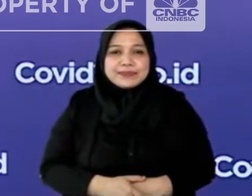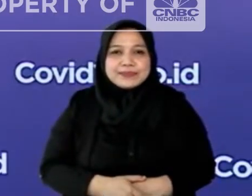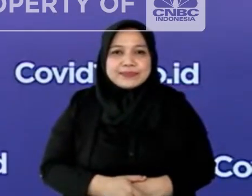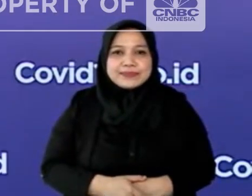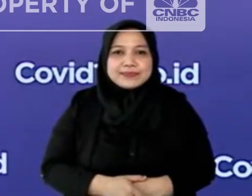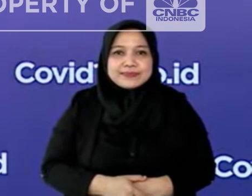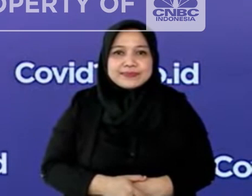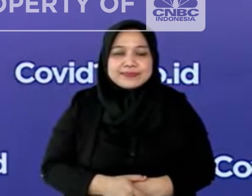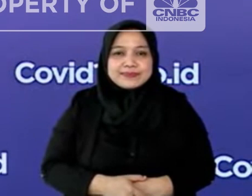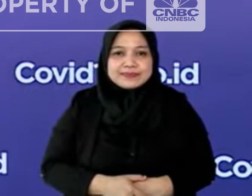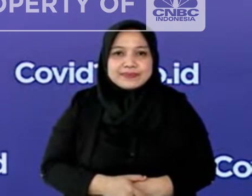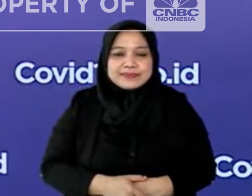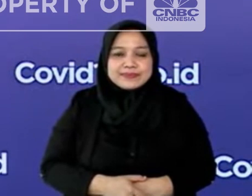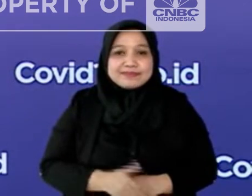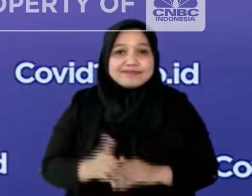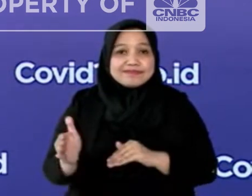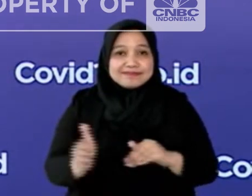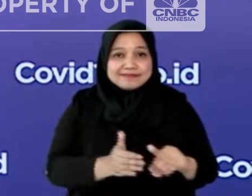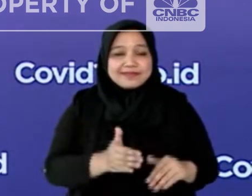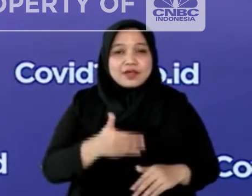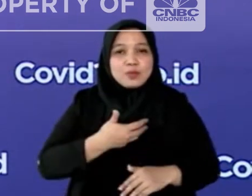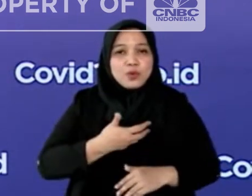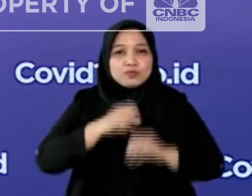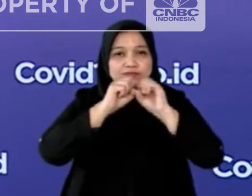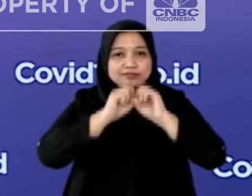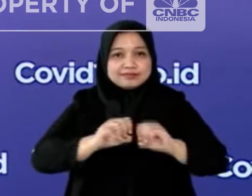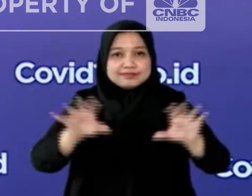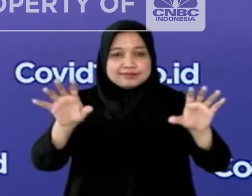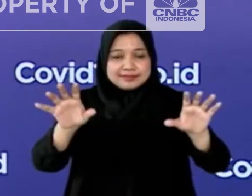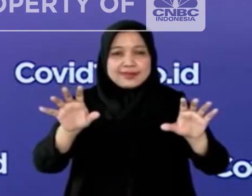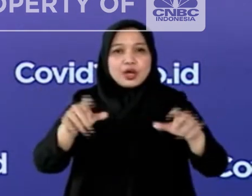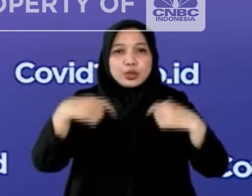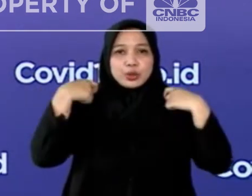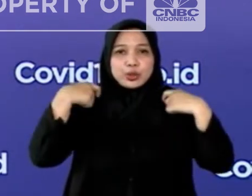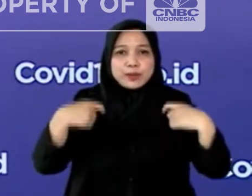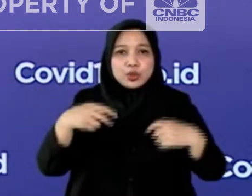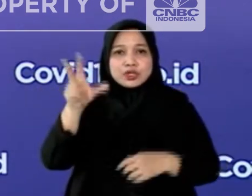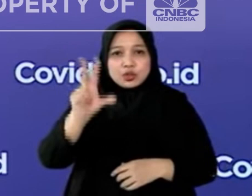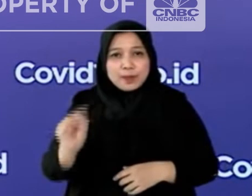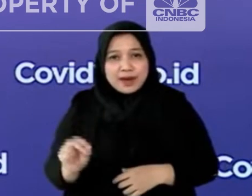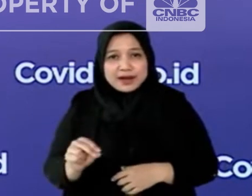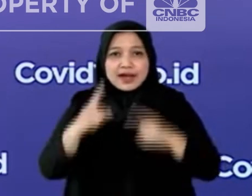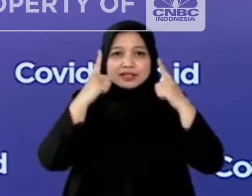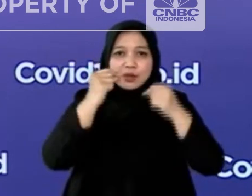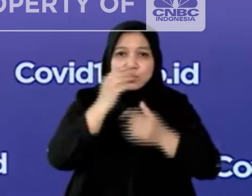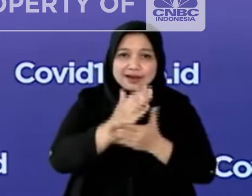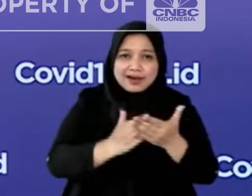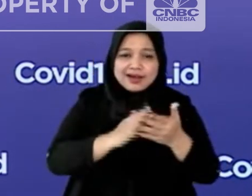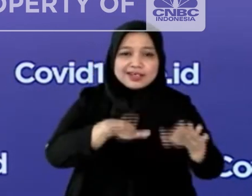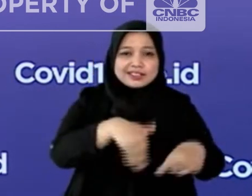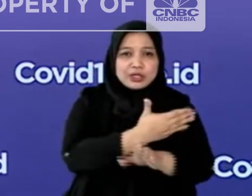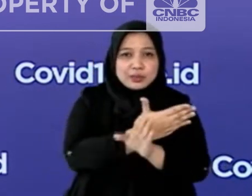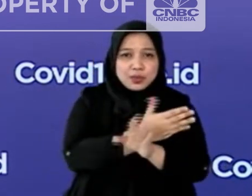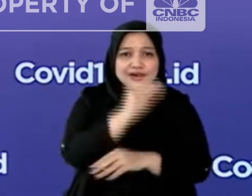Hai para teman-teman wartawan sekalian selanjutnya saya akan informasikan bahwa para gubernur Jawa Barat Jawa Tengah Jawa Timur